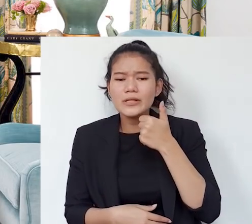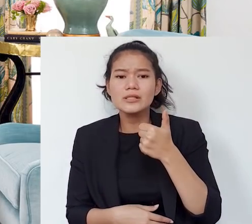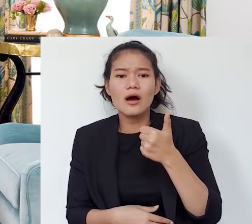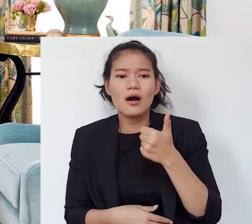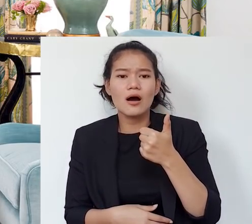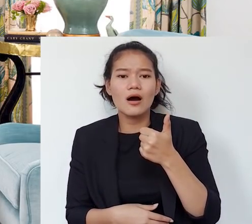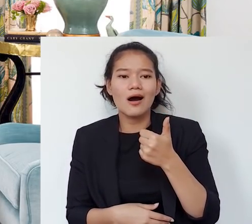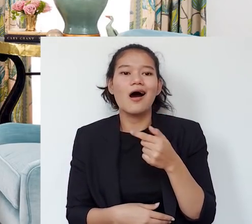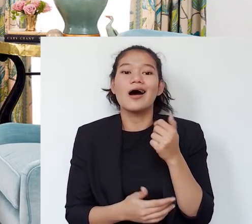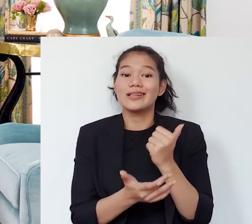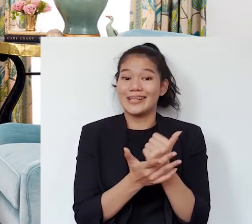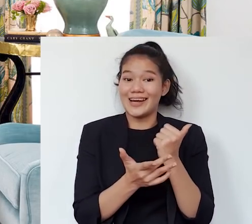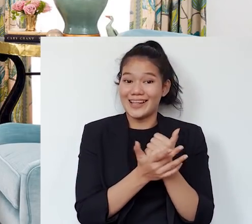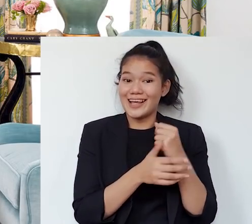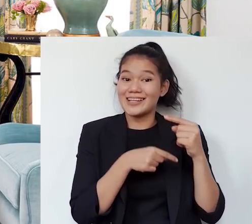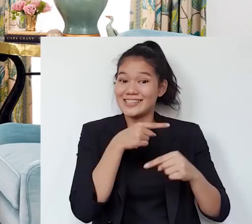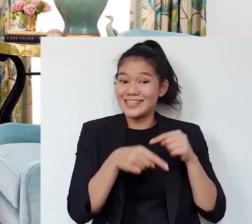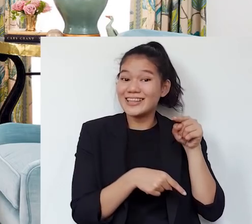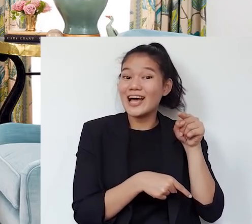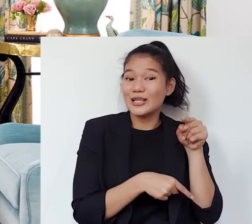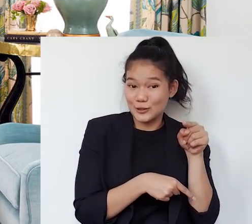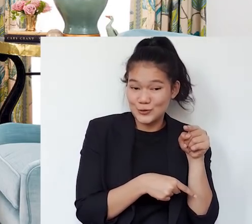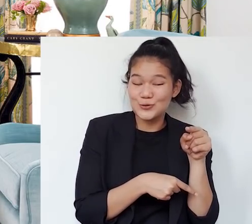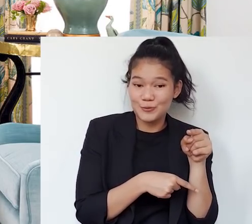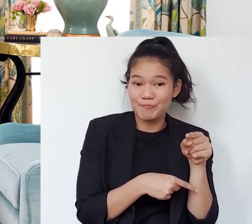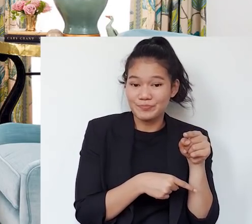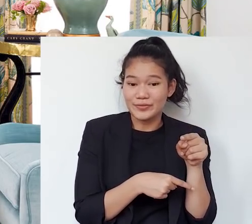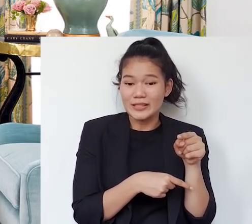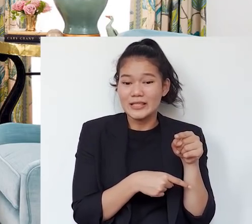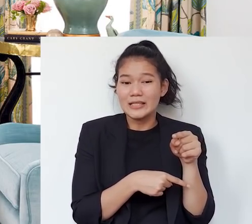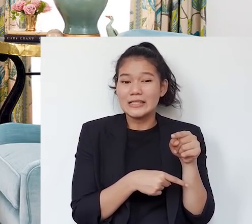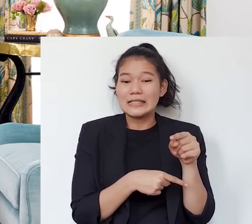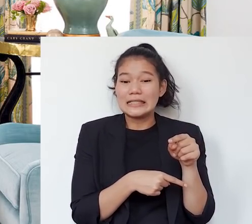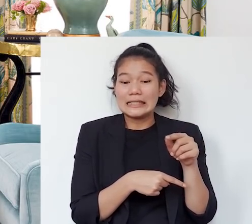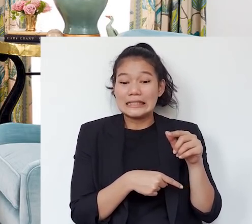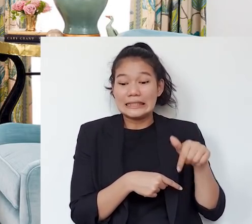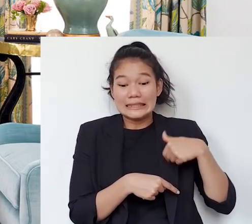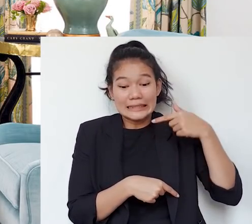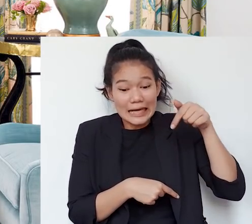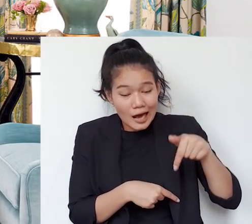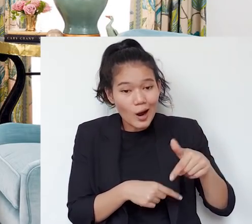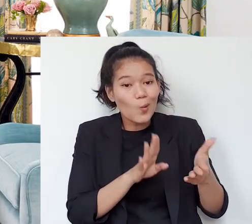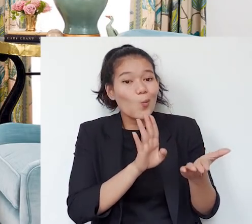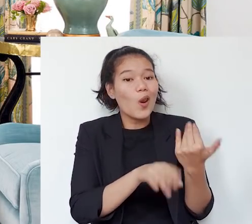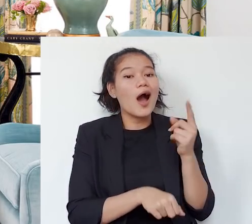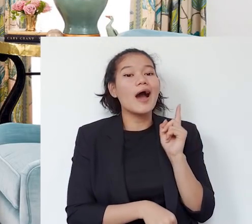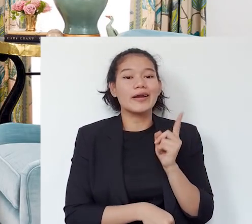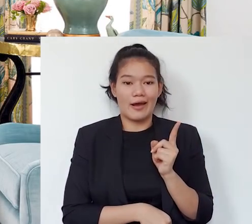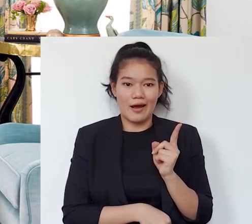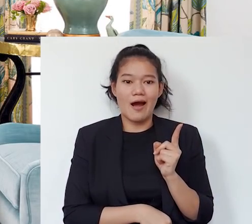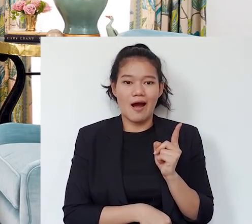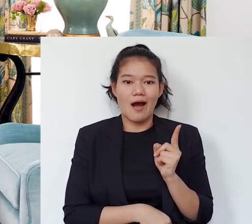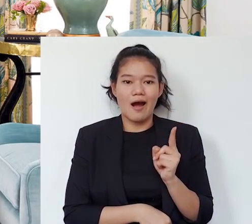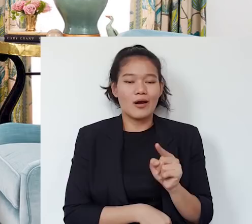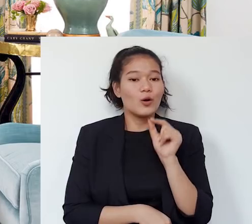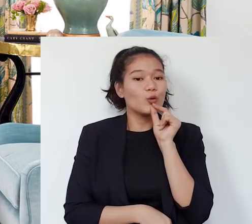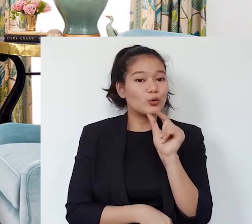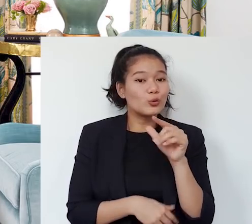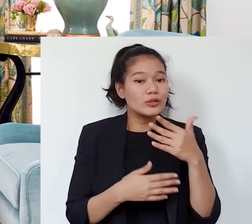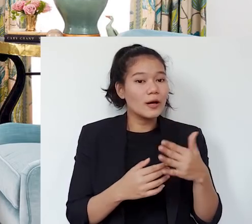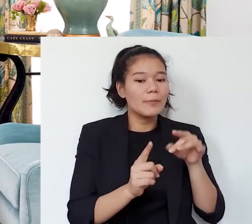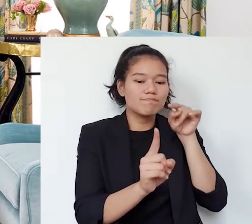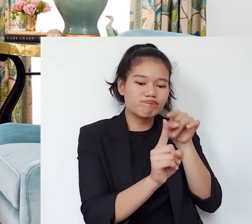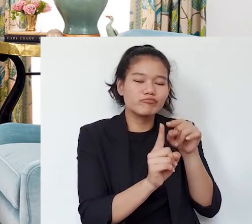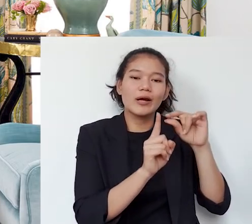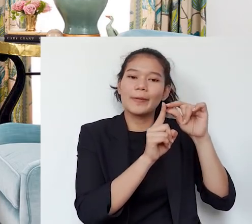Ternyata kisah itu saudara-saudara yang tadinya berlangsung bersama-sama, kali ini terjadi lagi untuk